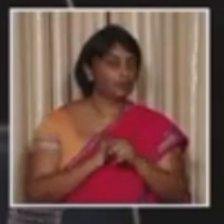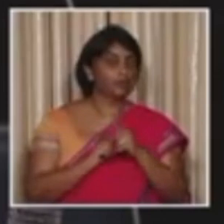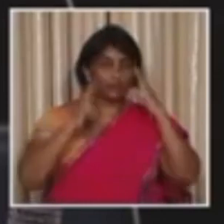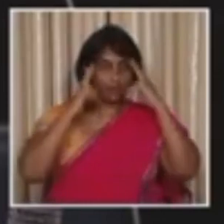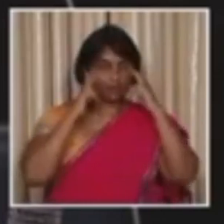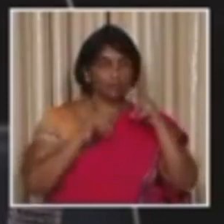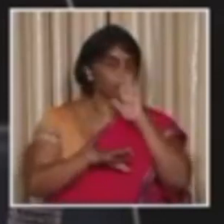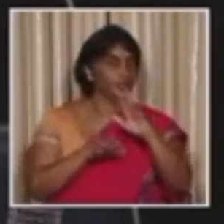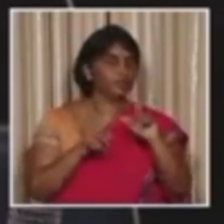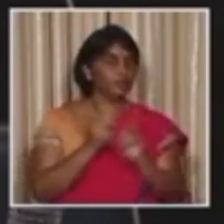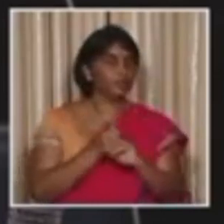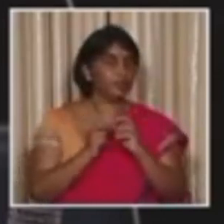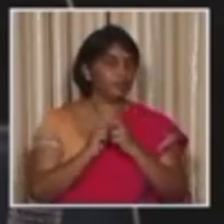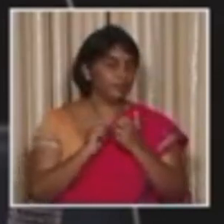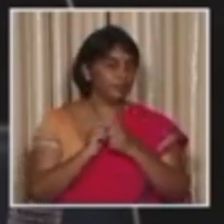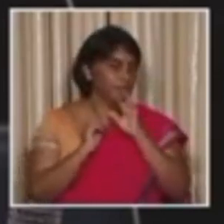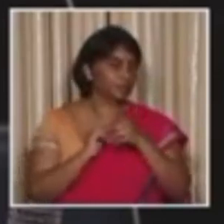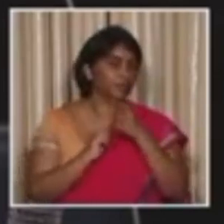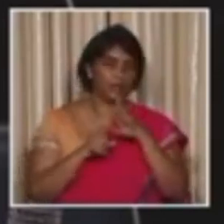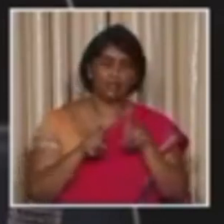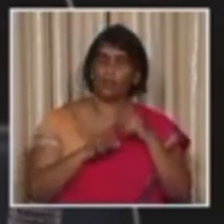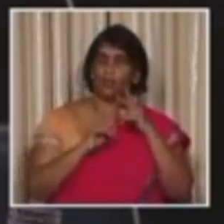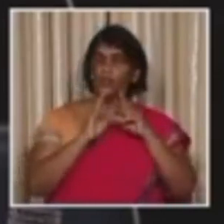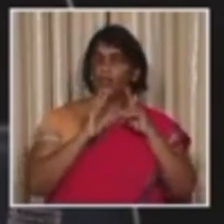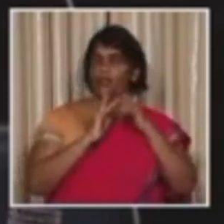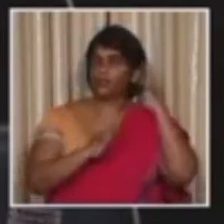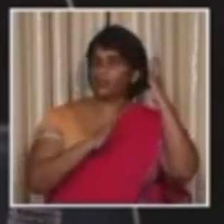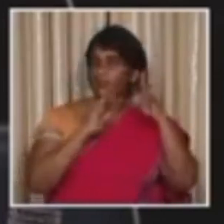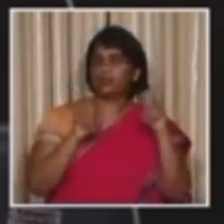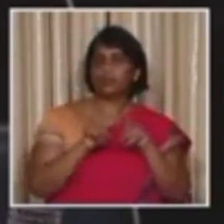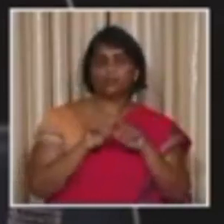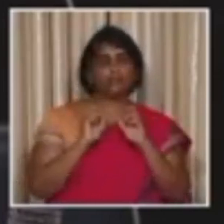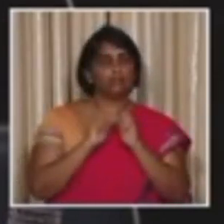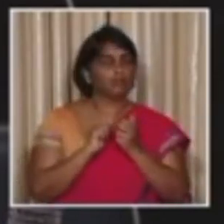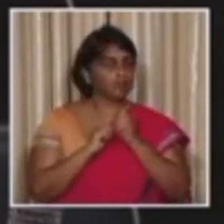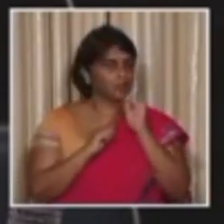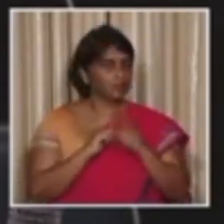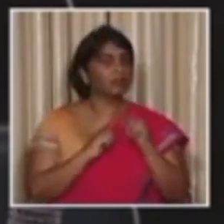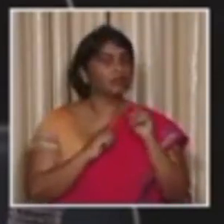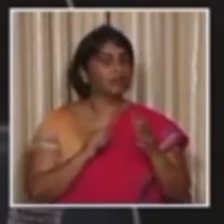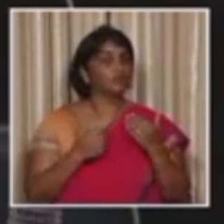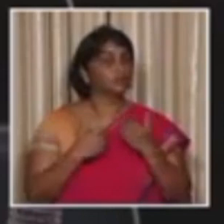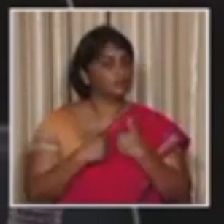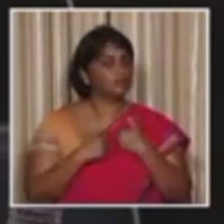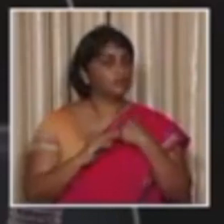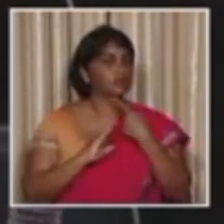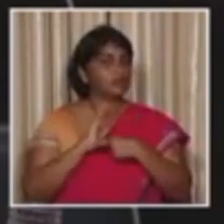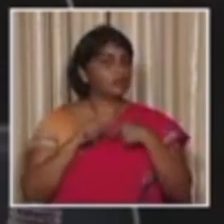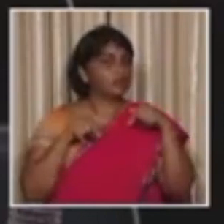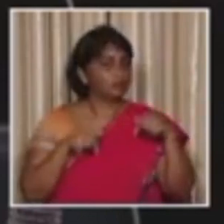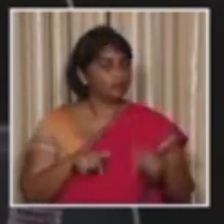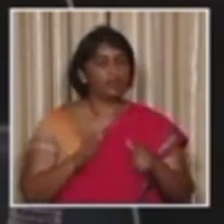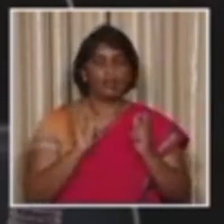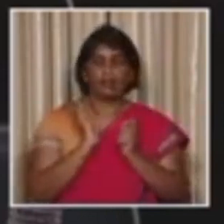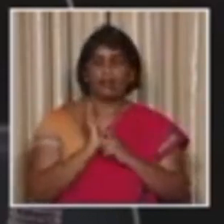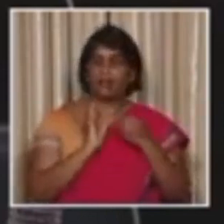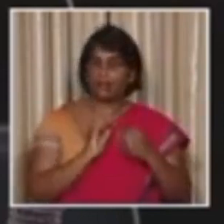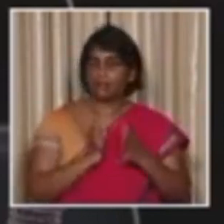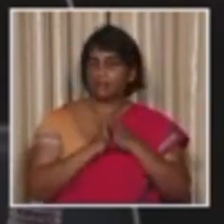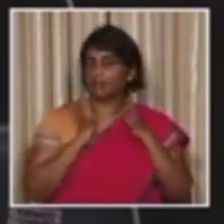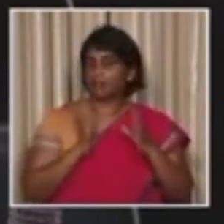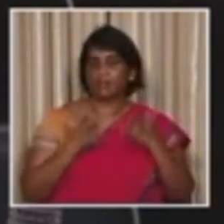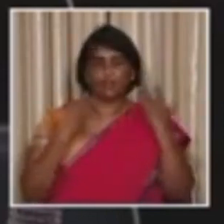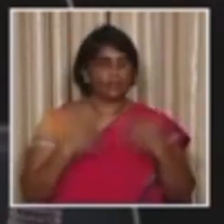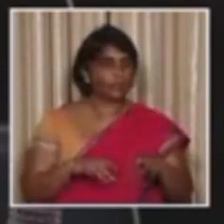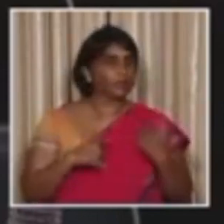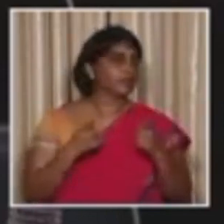நமது நாடு இன்னும் கடலிலிருந்து விடுபடாத நிலையில் பிரச்சனைகளுக்கு முகம் கொடுத்து கொண்டிருக்கின்ற இந்த சந்தர்ப்பத்தில்